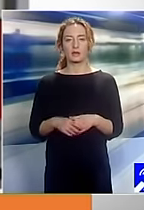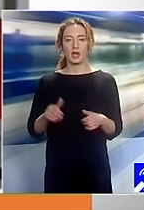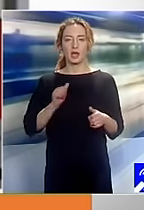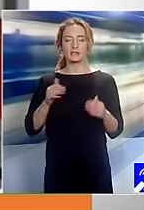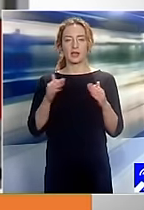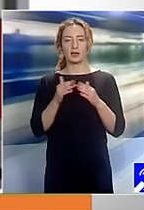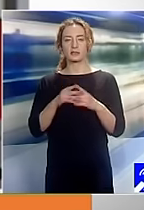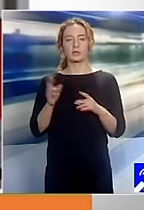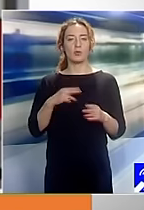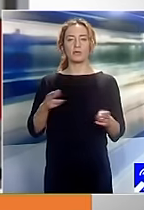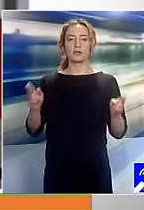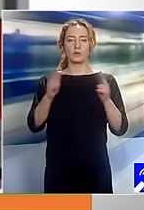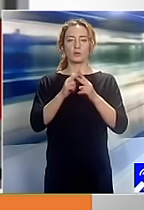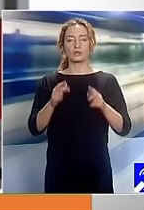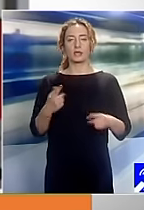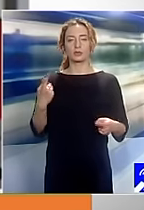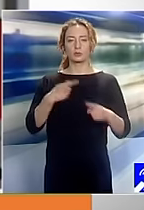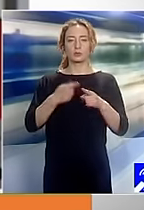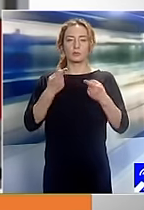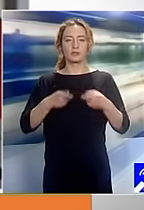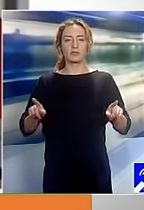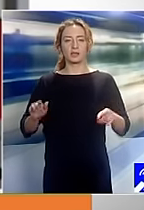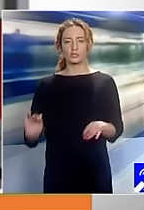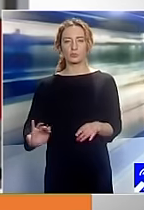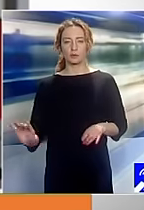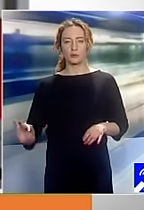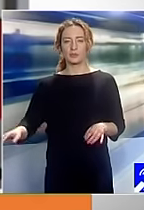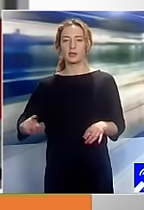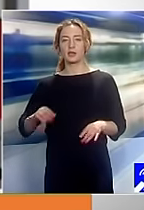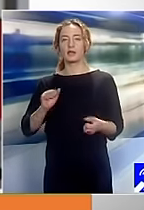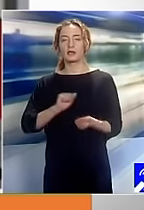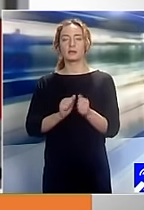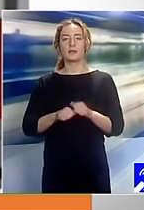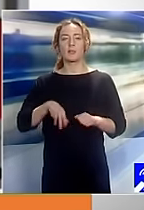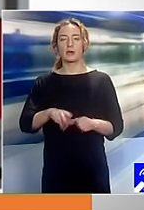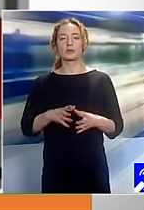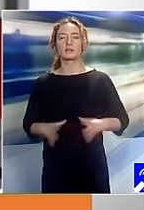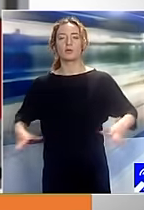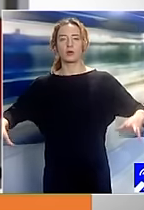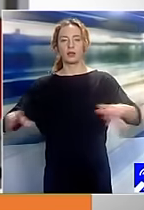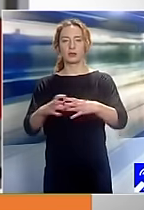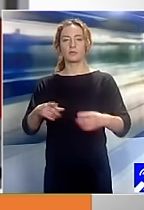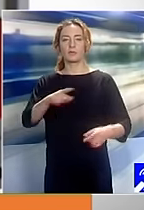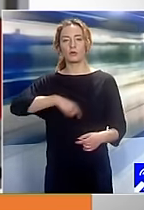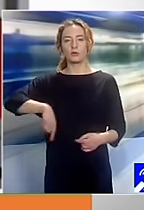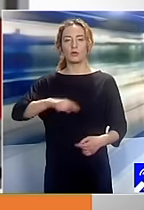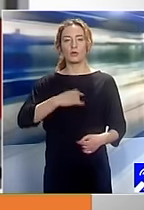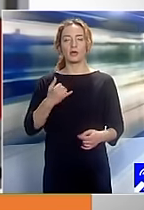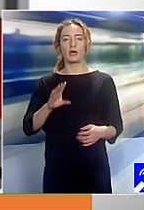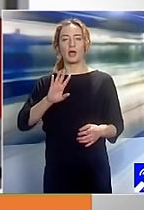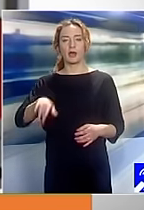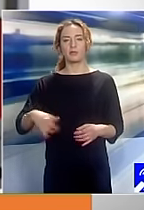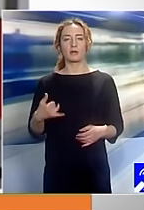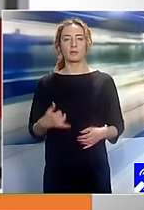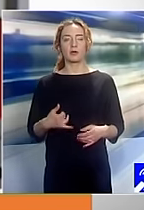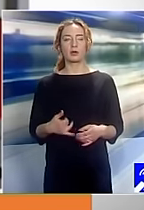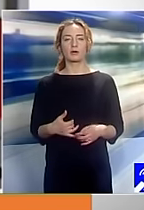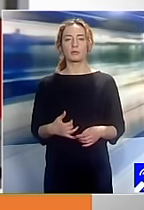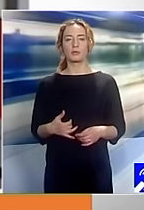de a nu veni în contact cu alți copii sau să nu mergi în colectivitate. Noi avem la ora actuală, la nivelul județului